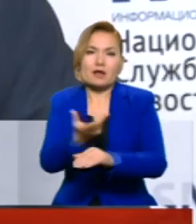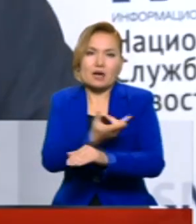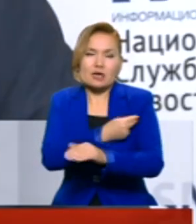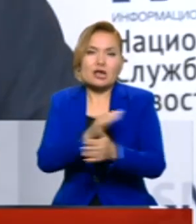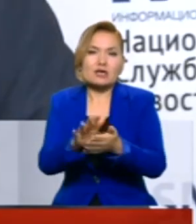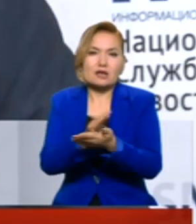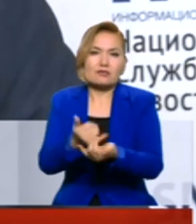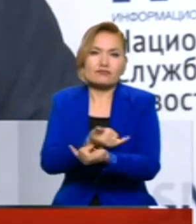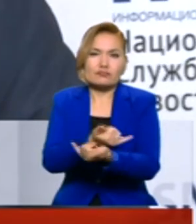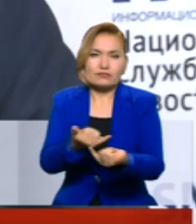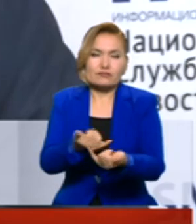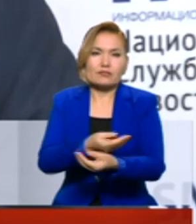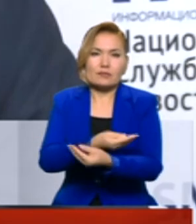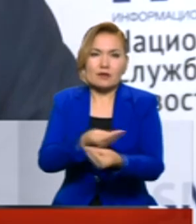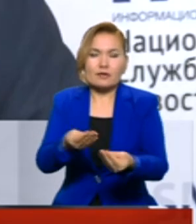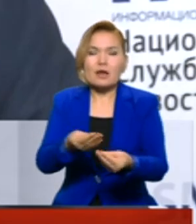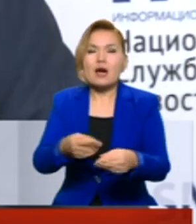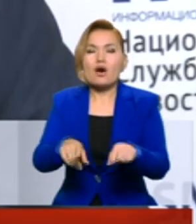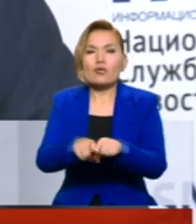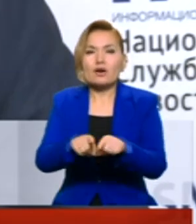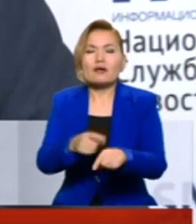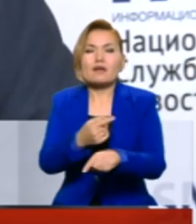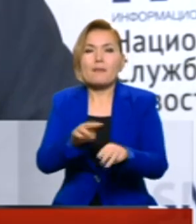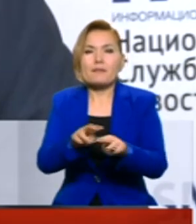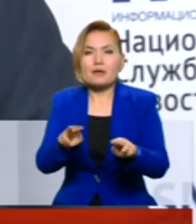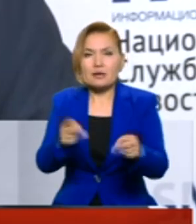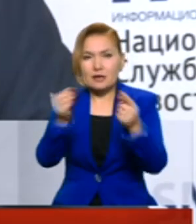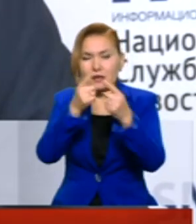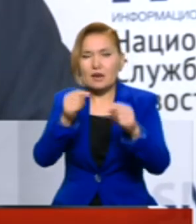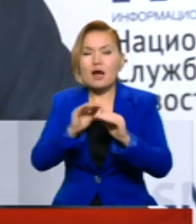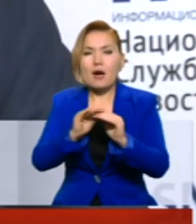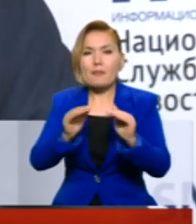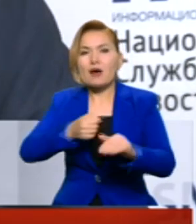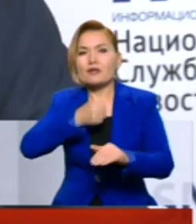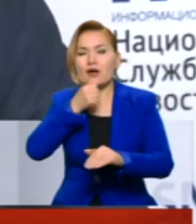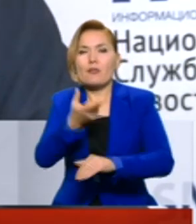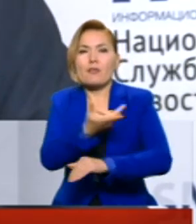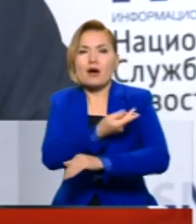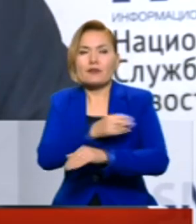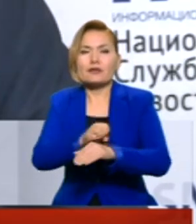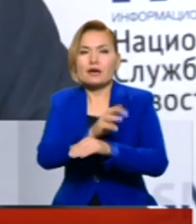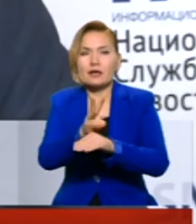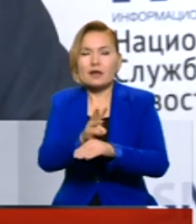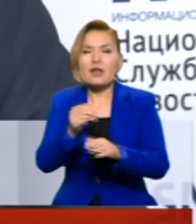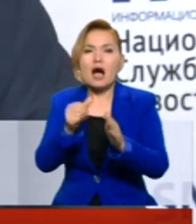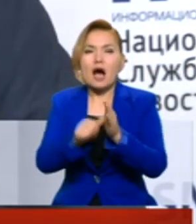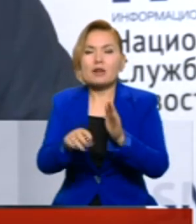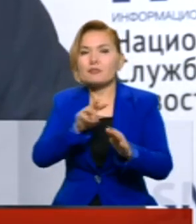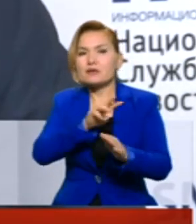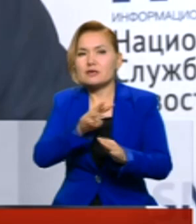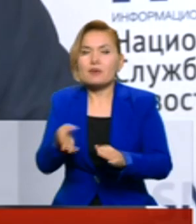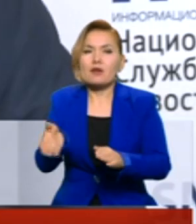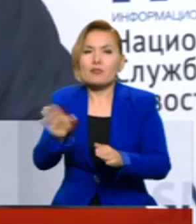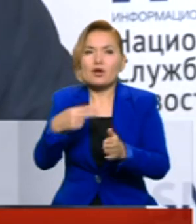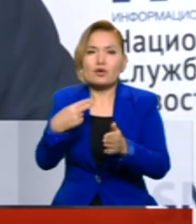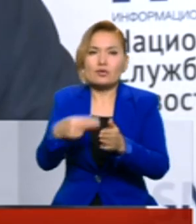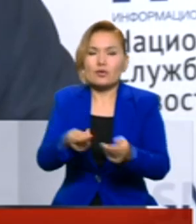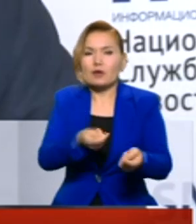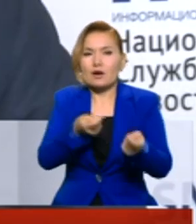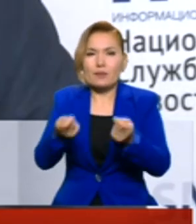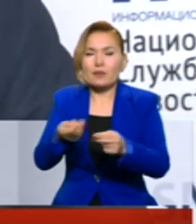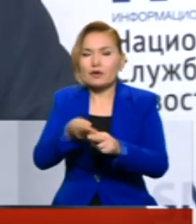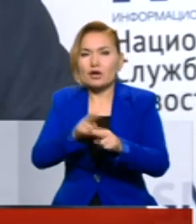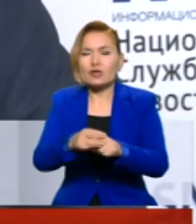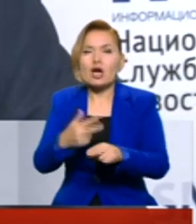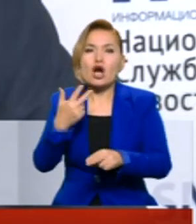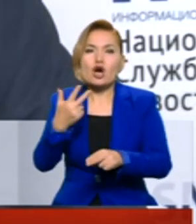на сегодняшний день министрліктің мәліметіне сәйкес балалар мен ересектерді вакциналау үшін 60 миллион екпе сатып алынды. Вакцина